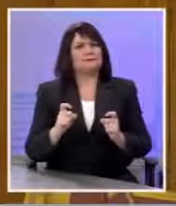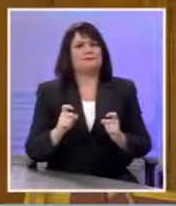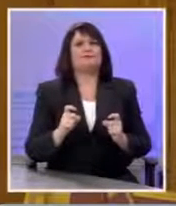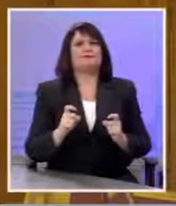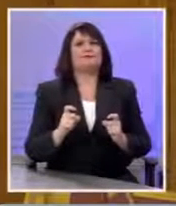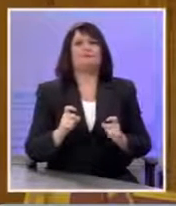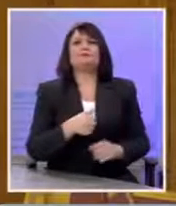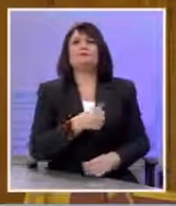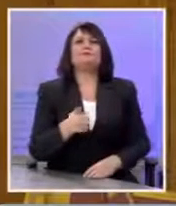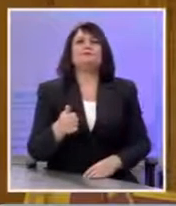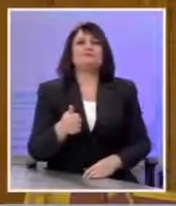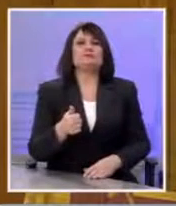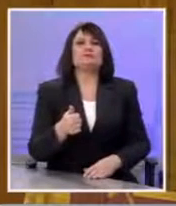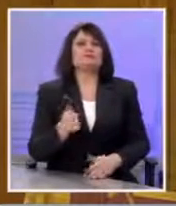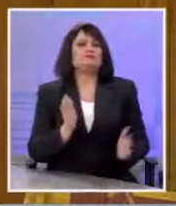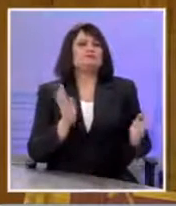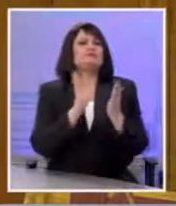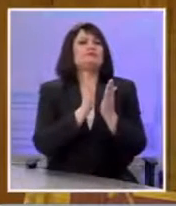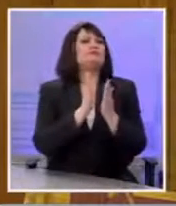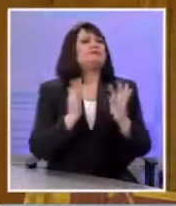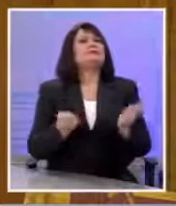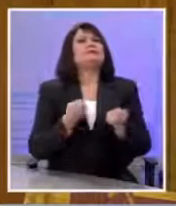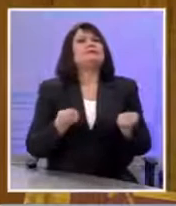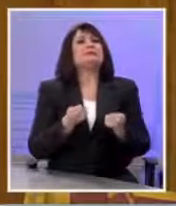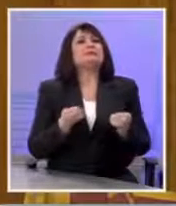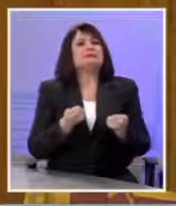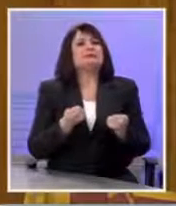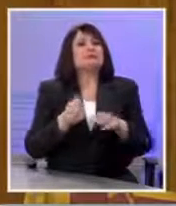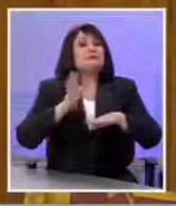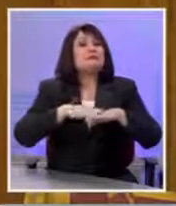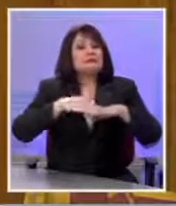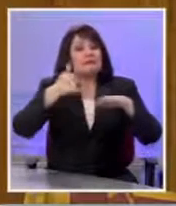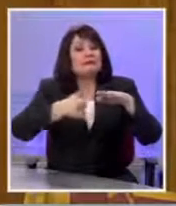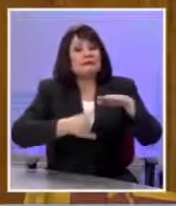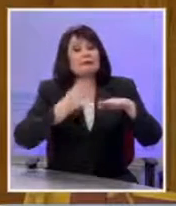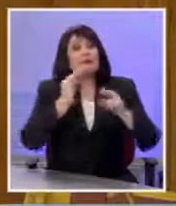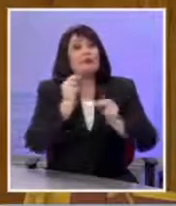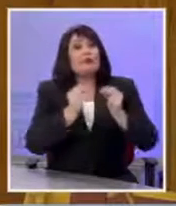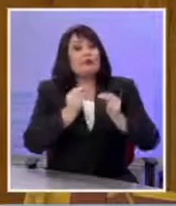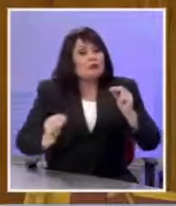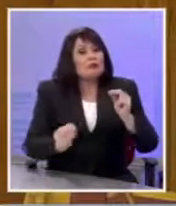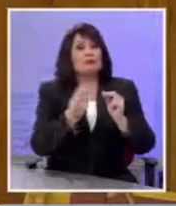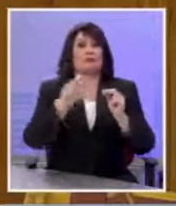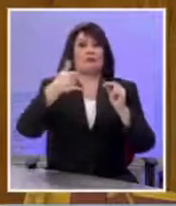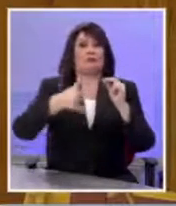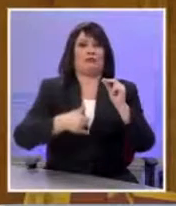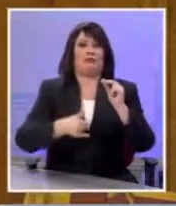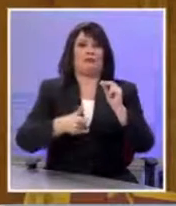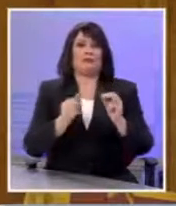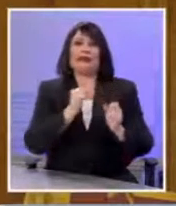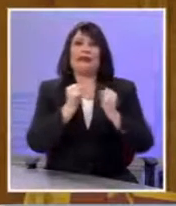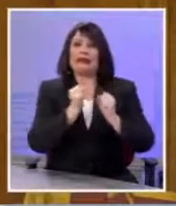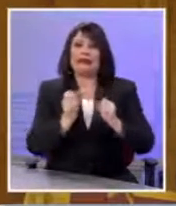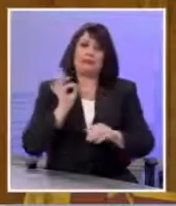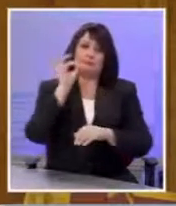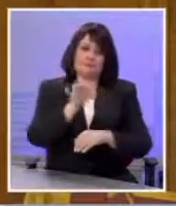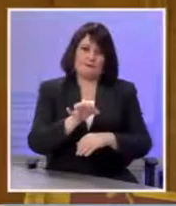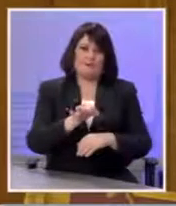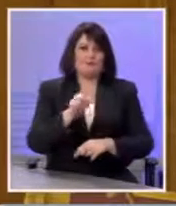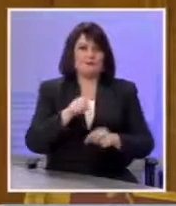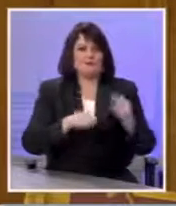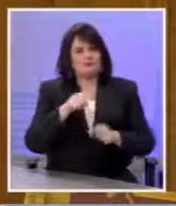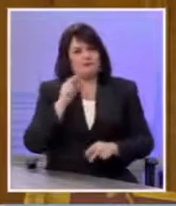όχι μόνο να αντιμετωπίσει τα συμπτώματα αλλά κυρίως τις αιτίες της κρίσης που μας οδήγησε ως εδώ και βλέπω